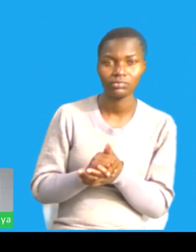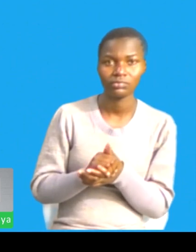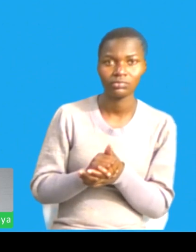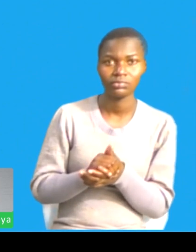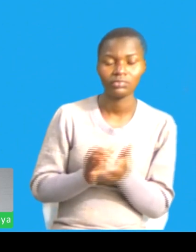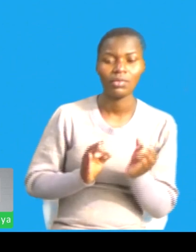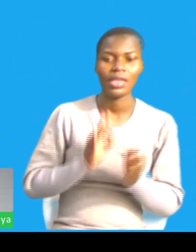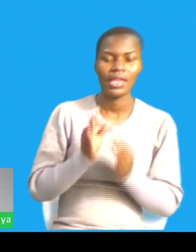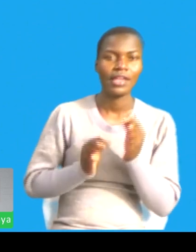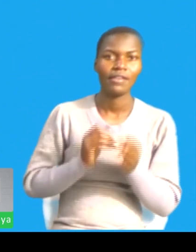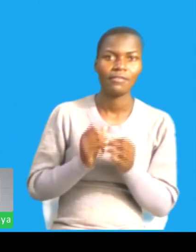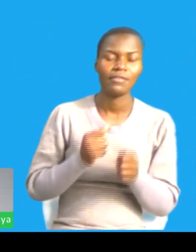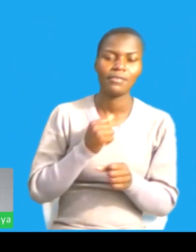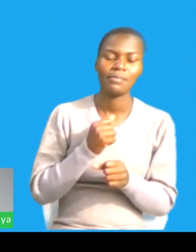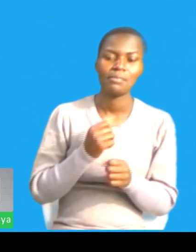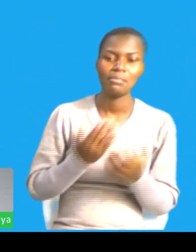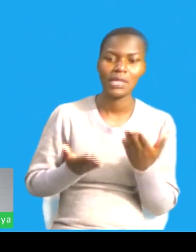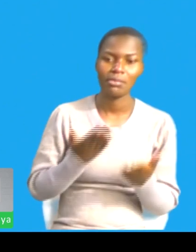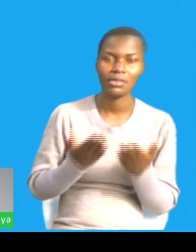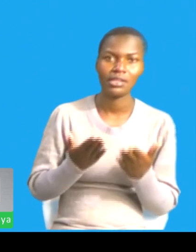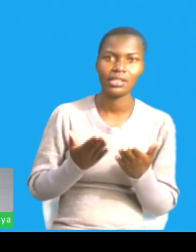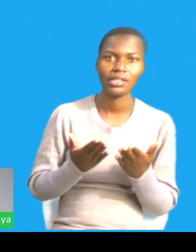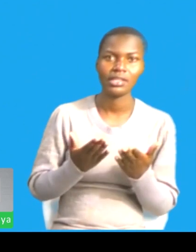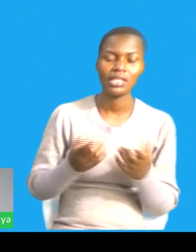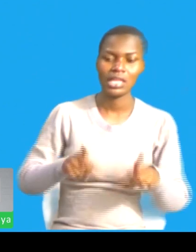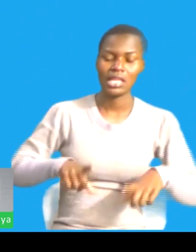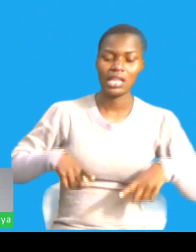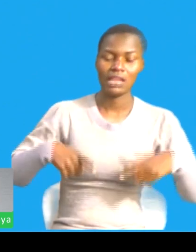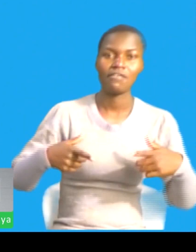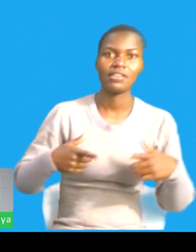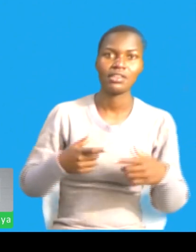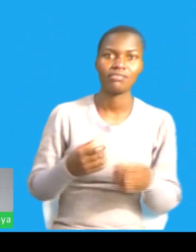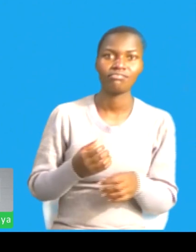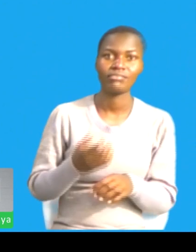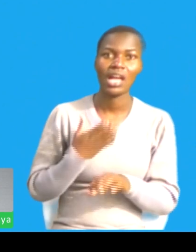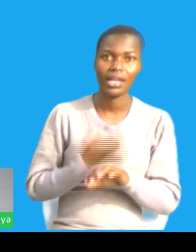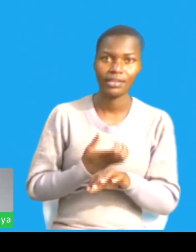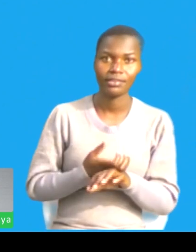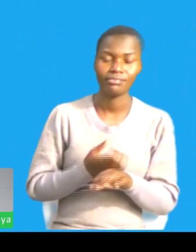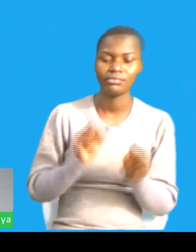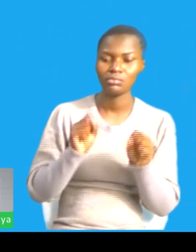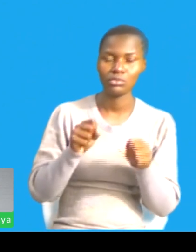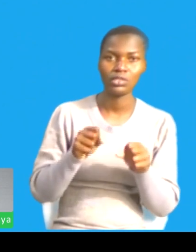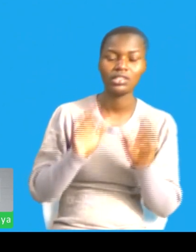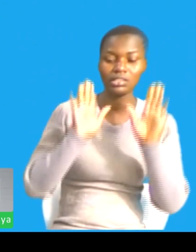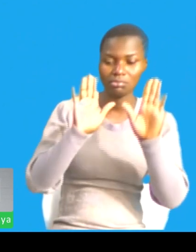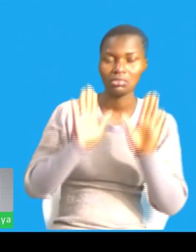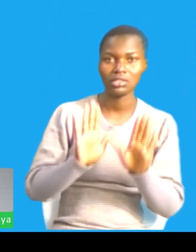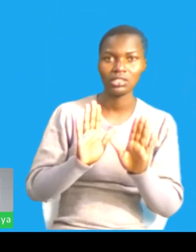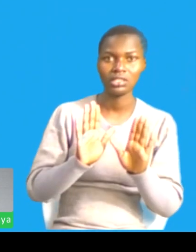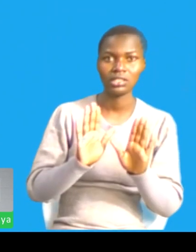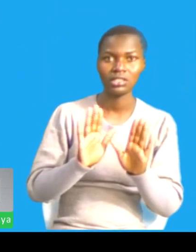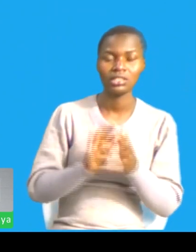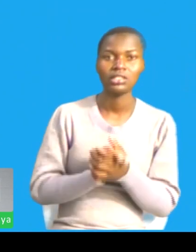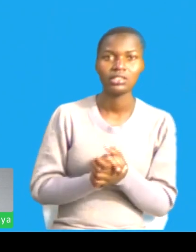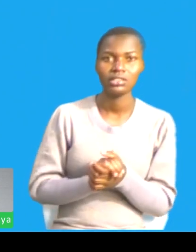kama ni mambo ya cost of living, kama ingekuwa ni cost of living peke yake, it's possible that this is important that it is pushed there. Even that can